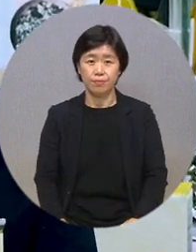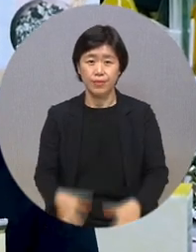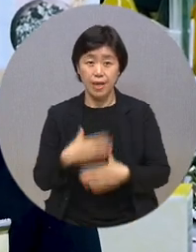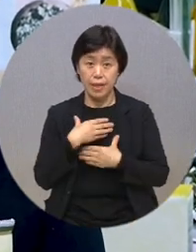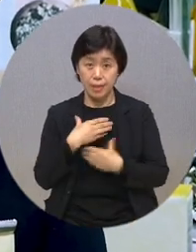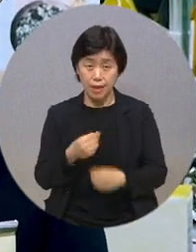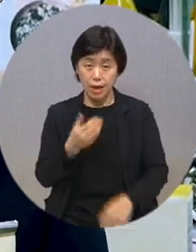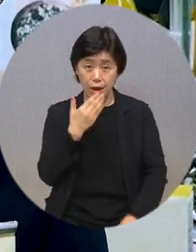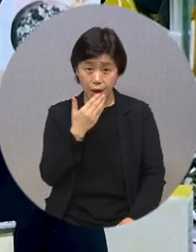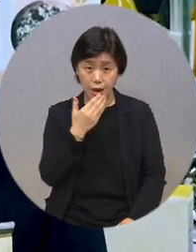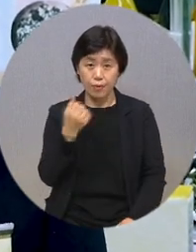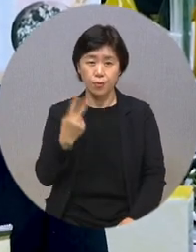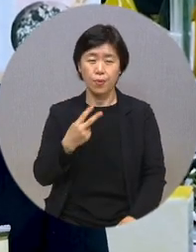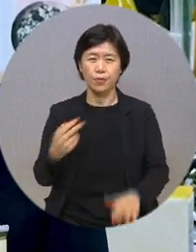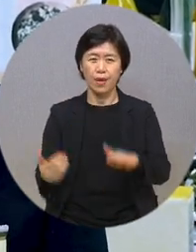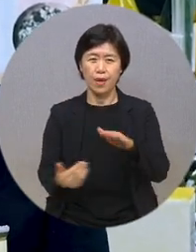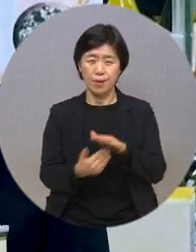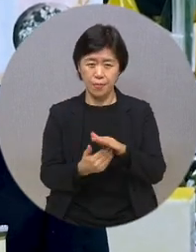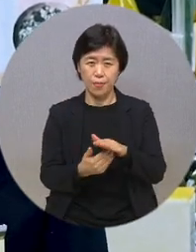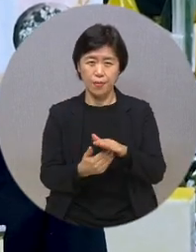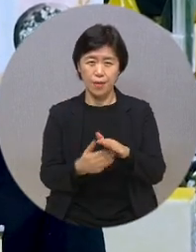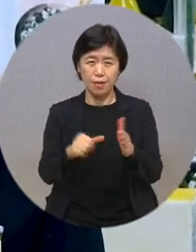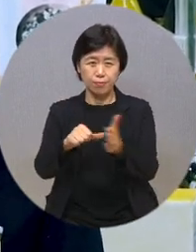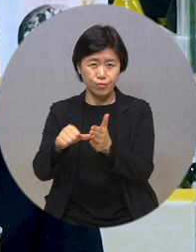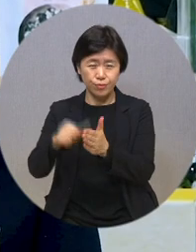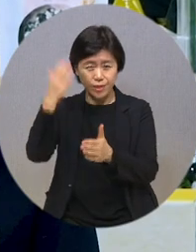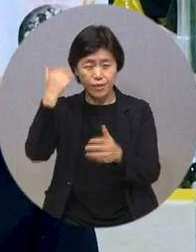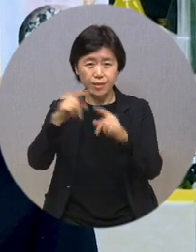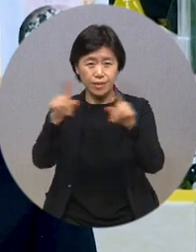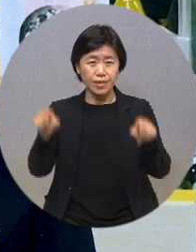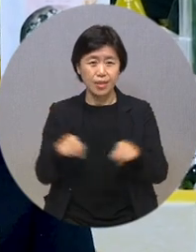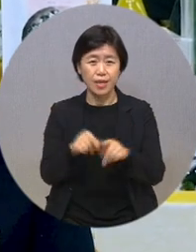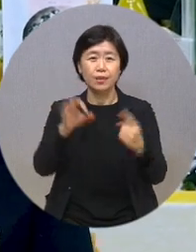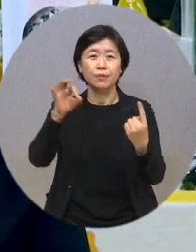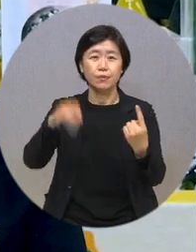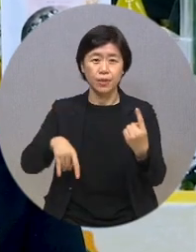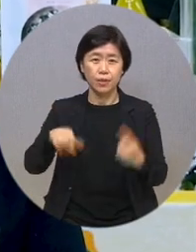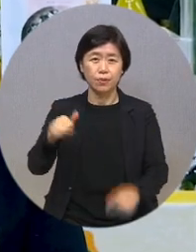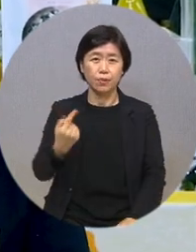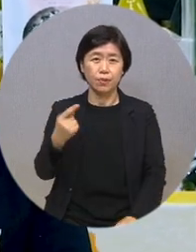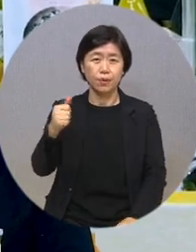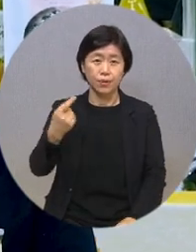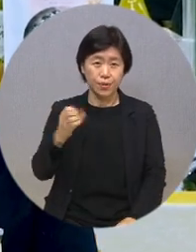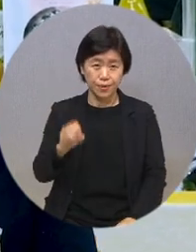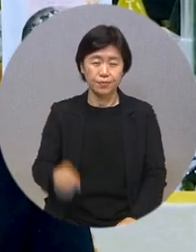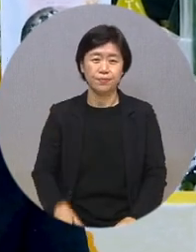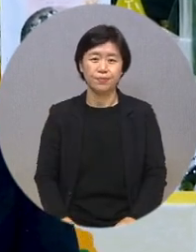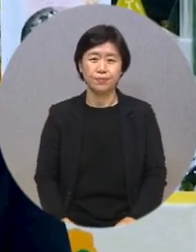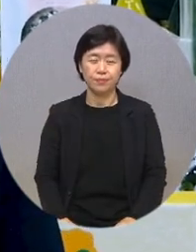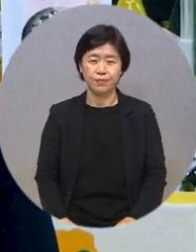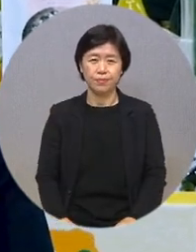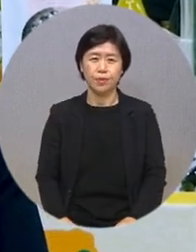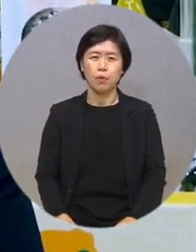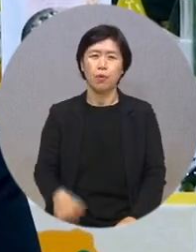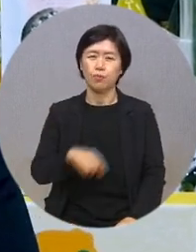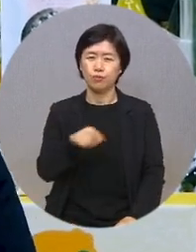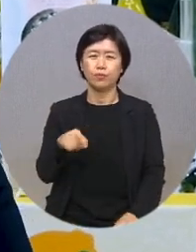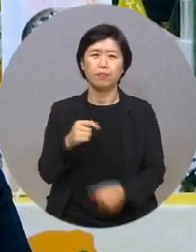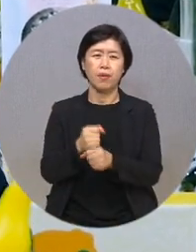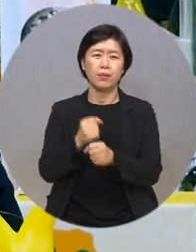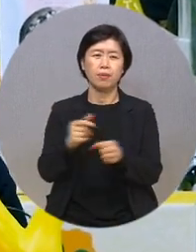먹거리, 최고의 품질 생산, 아, 김 생산 1위 고흥. 고흥군 수협 제품 믿고